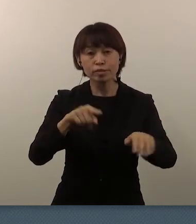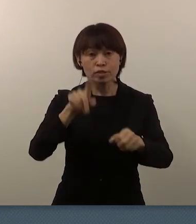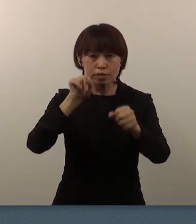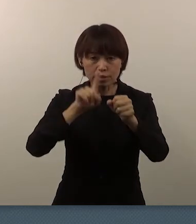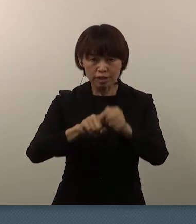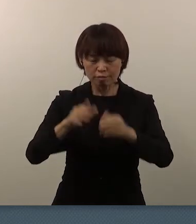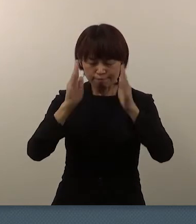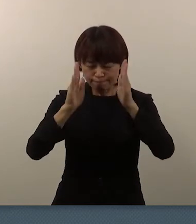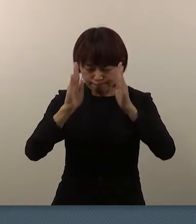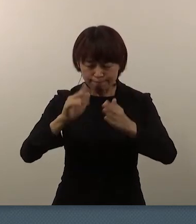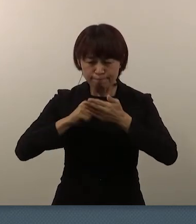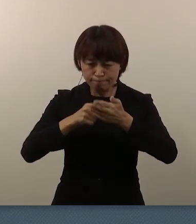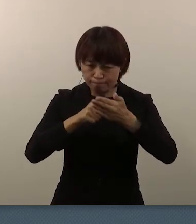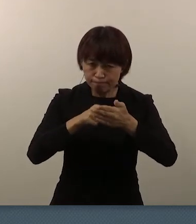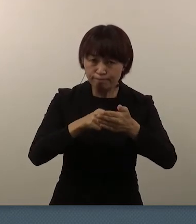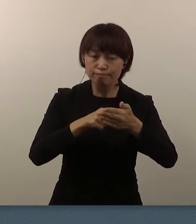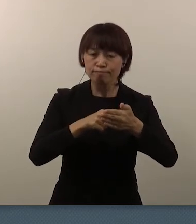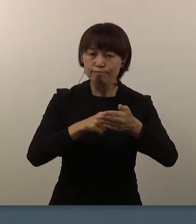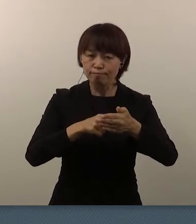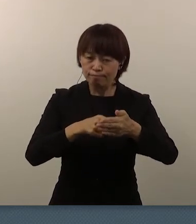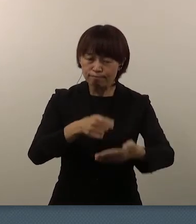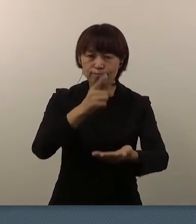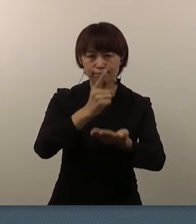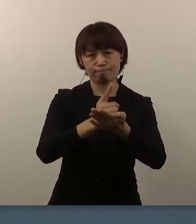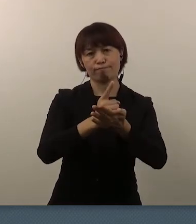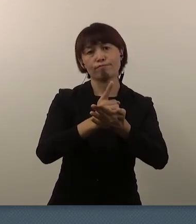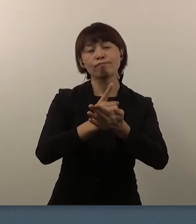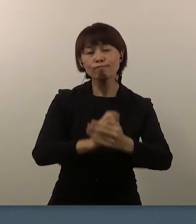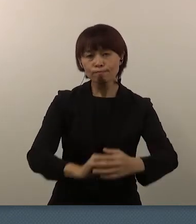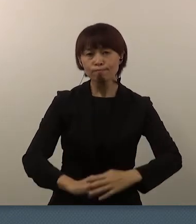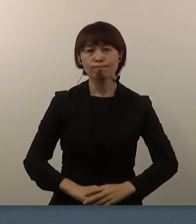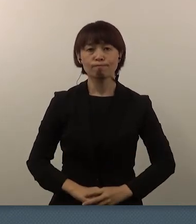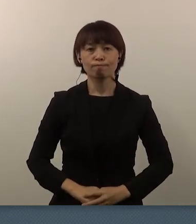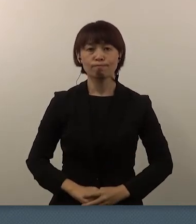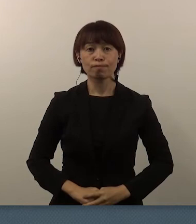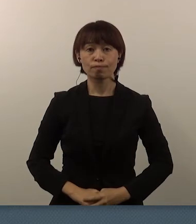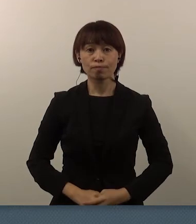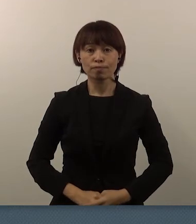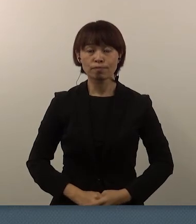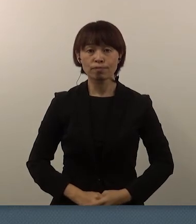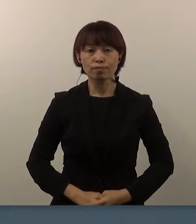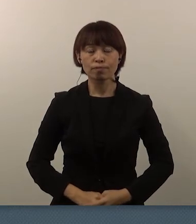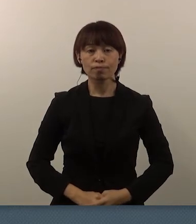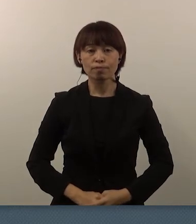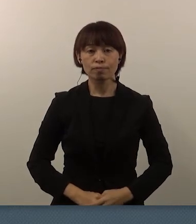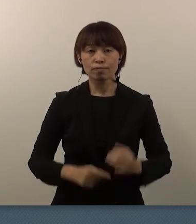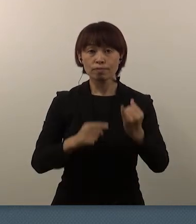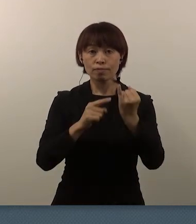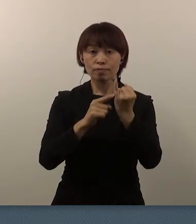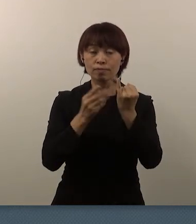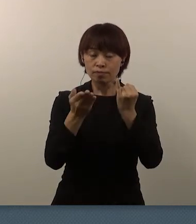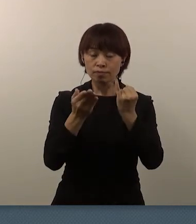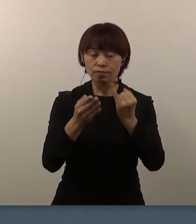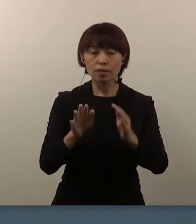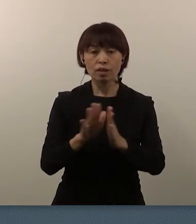力を注いでいくということで向き合うしかないと思っています。 出版された後にです